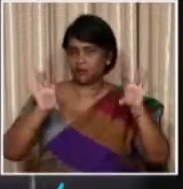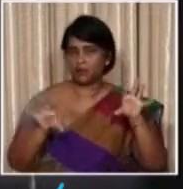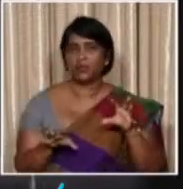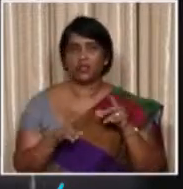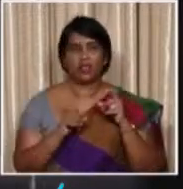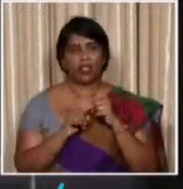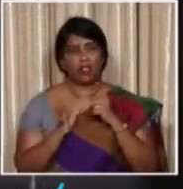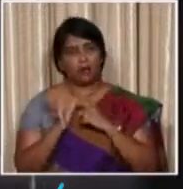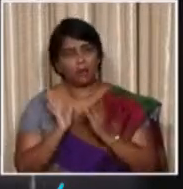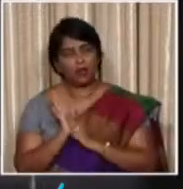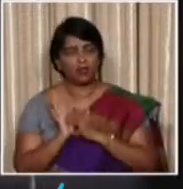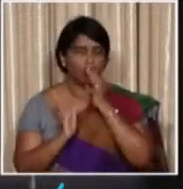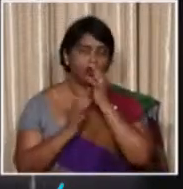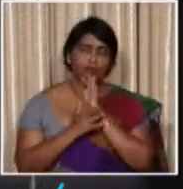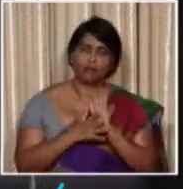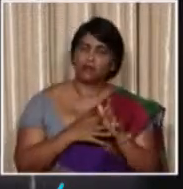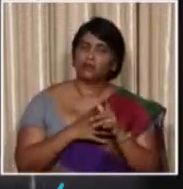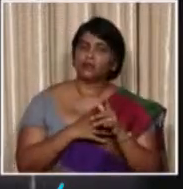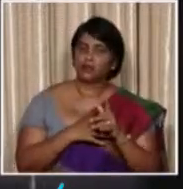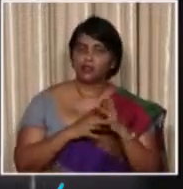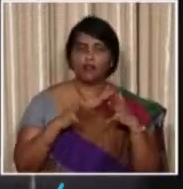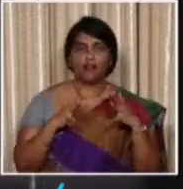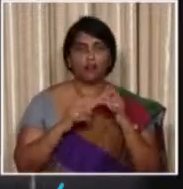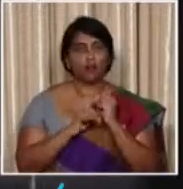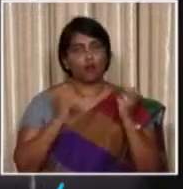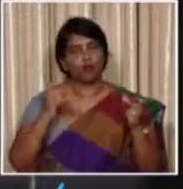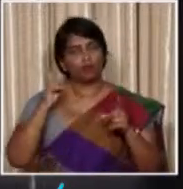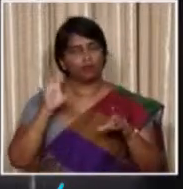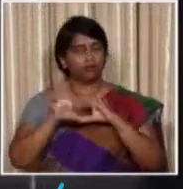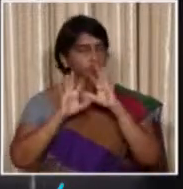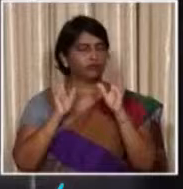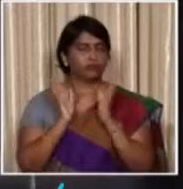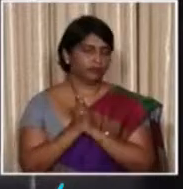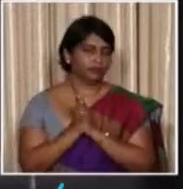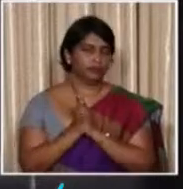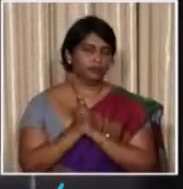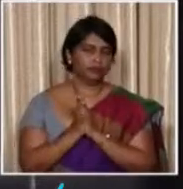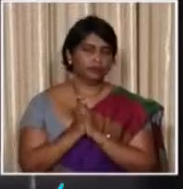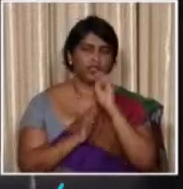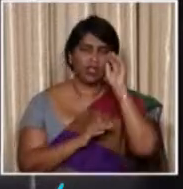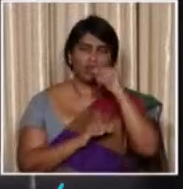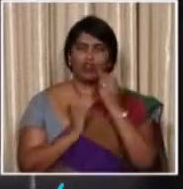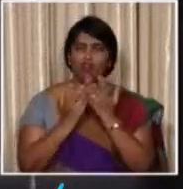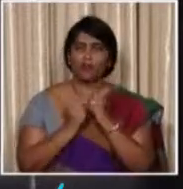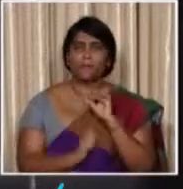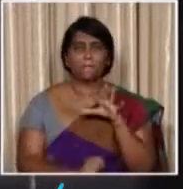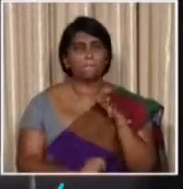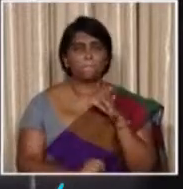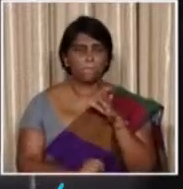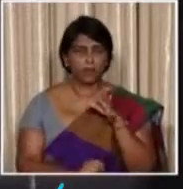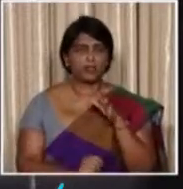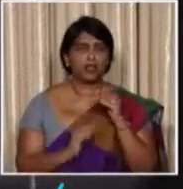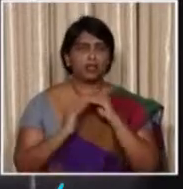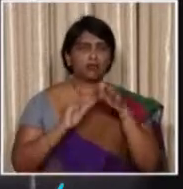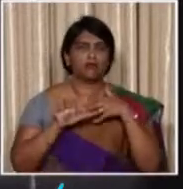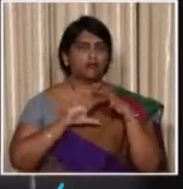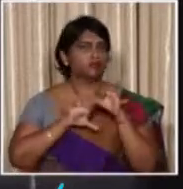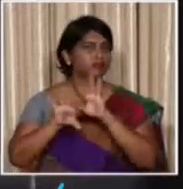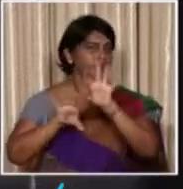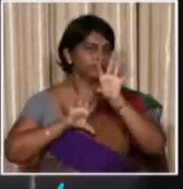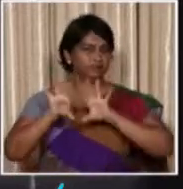දෙහිඅතකණ්ඩිය වෙන්න පුළුවන්, හම්බන්තොට වෙන්න පුළුවන්, වැලිකන්ද වෙන්න පුළුවන් මේ ඔක්කොම එකතු කරාම වල්ලලි 500ක් පමණ තමයි ගම්